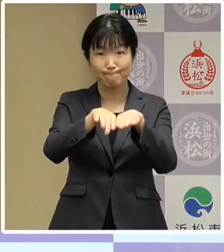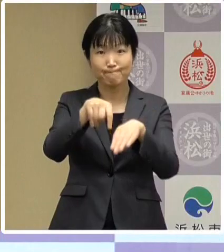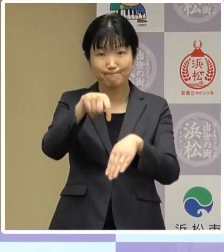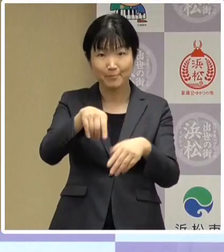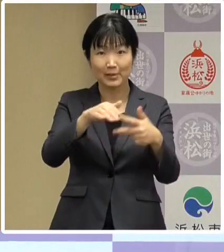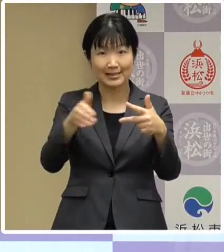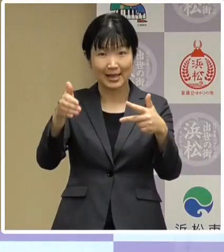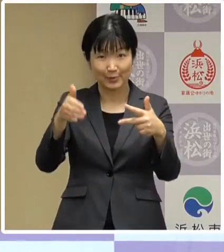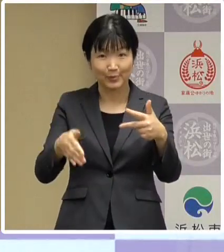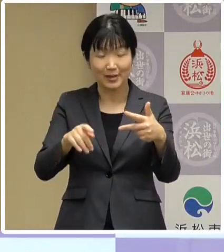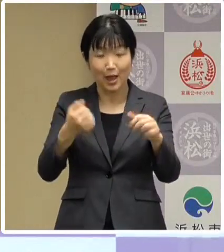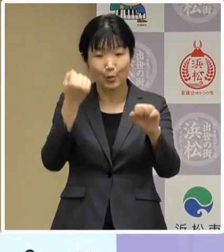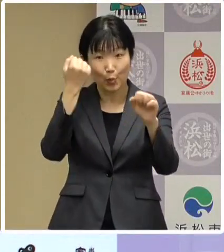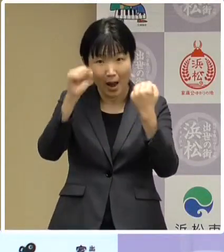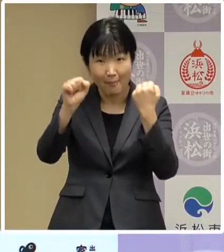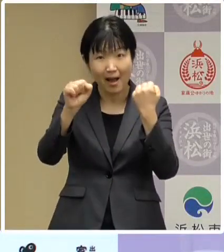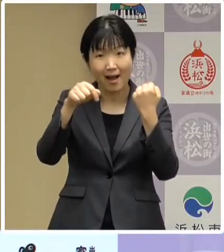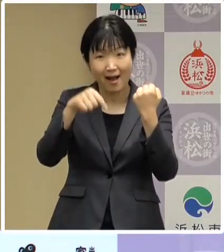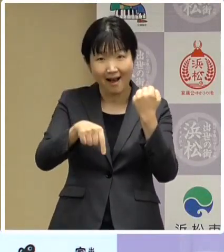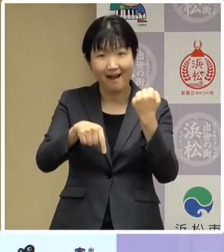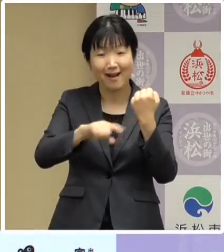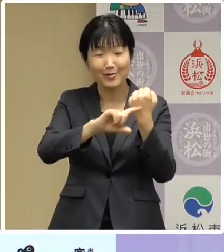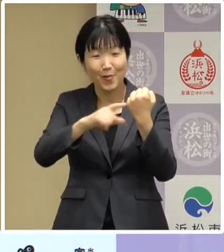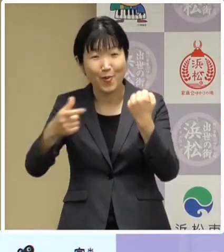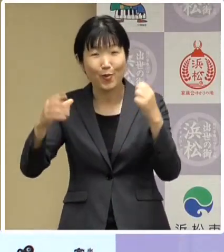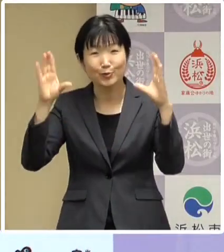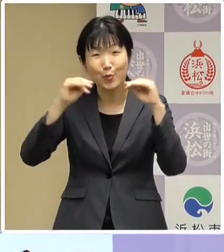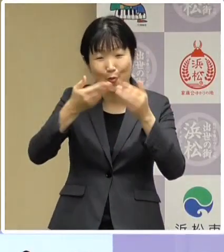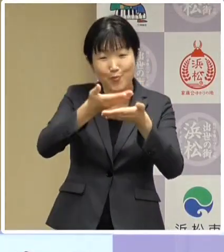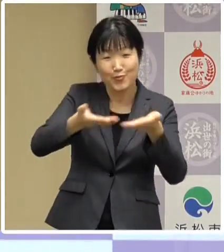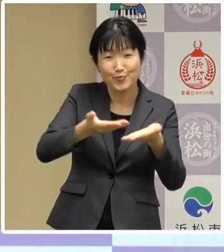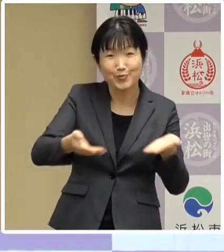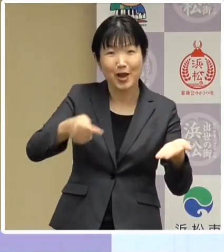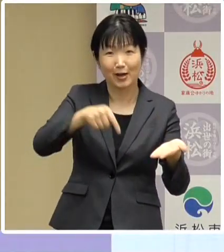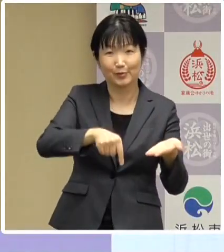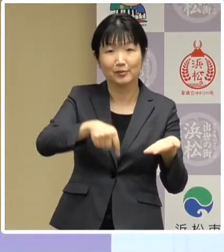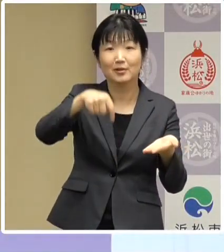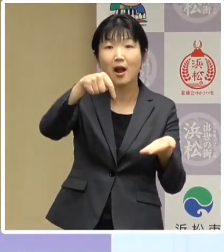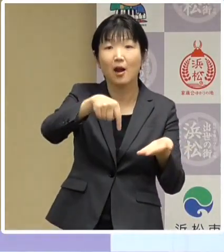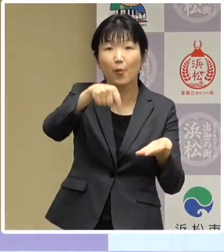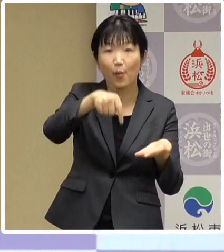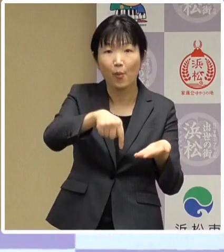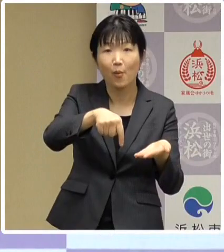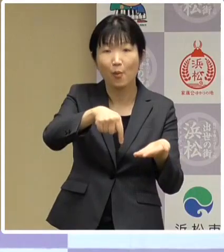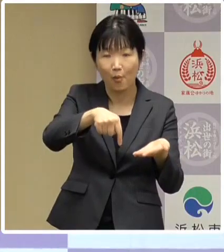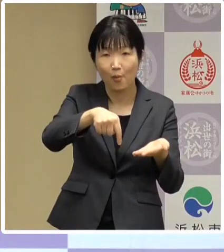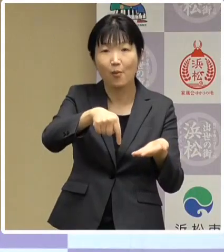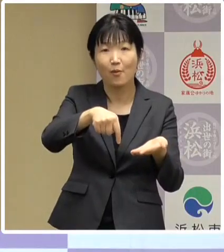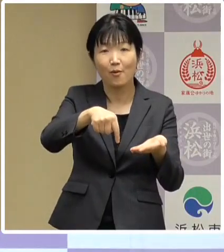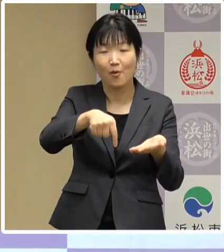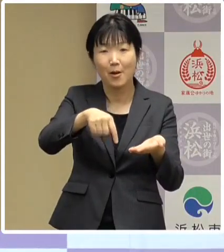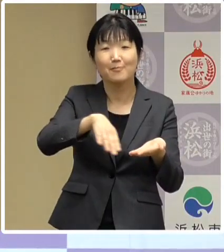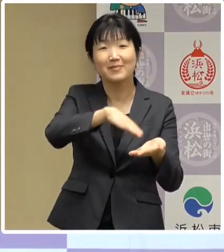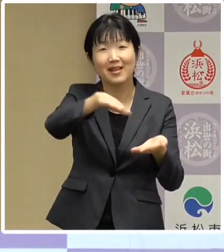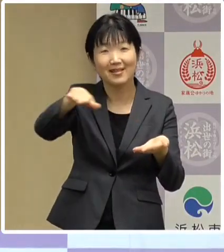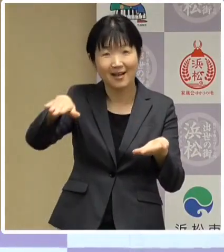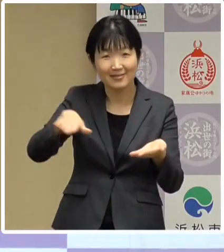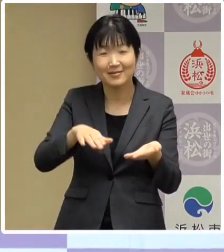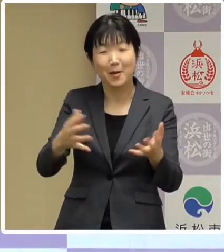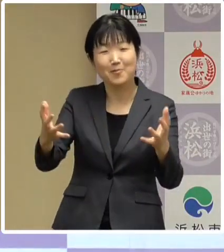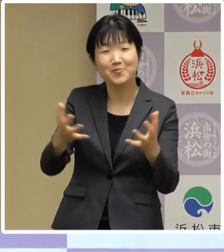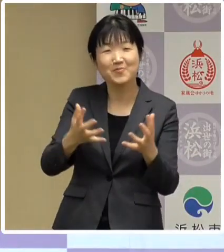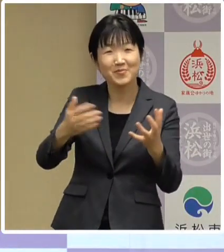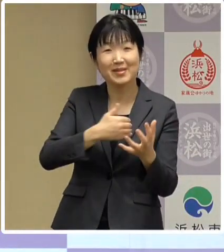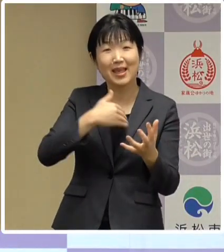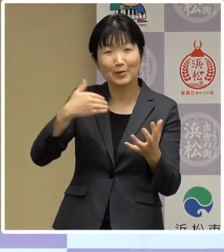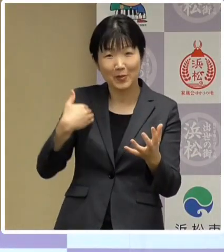設、ドラマの概要が展示されている施設のところを、恒久的な施設として、展示施設として活